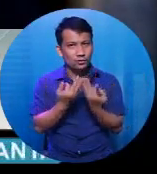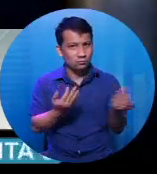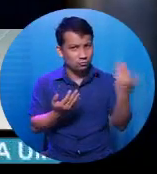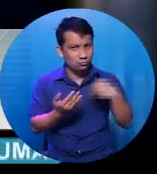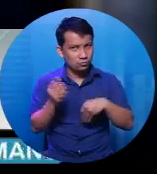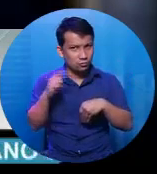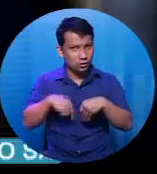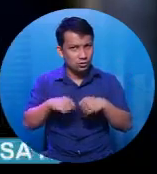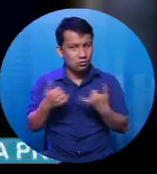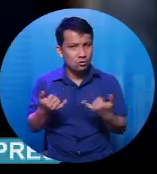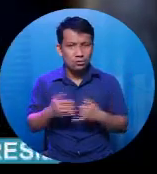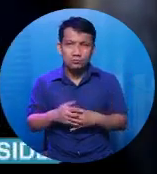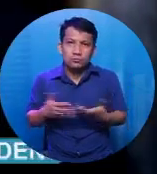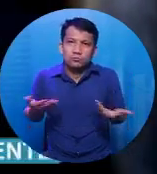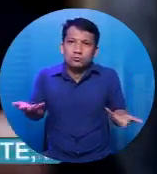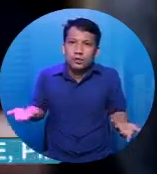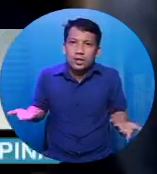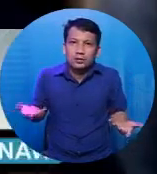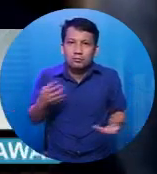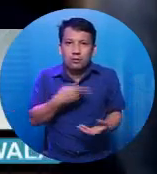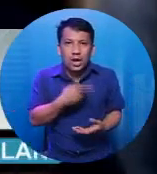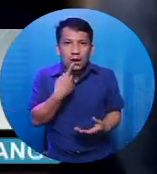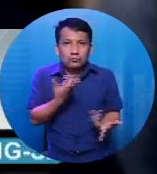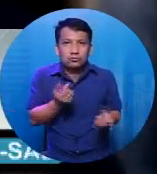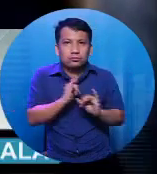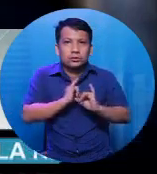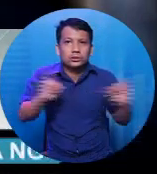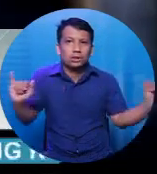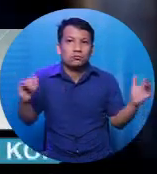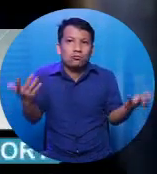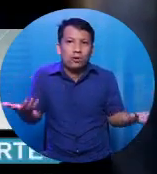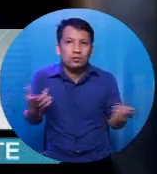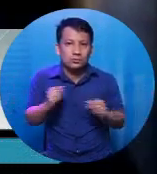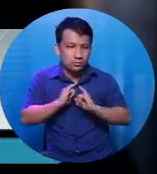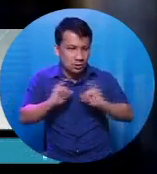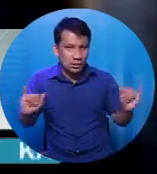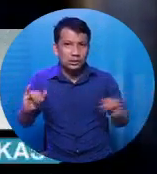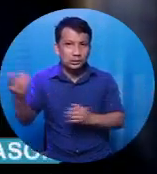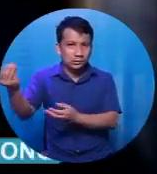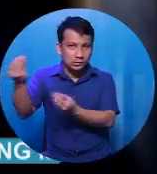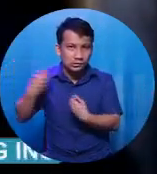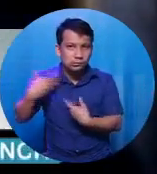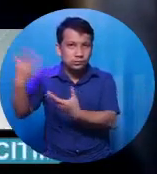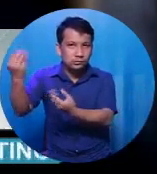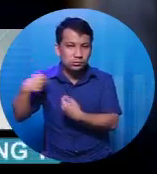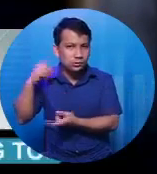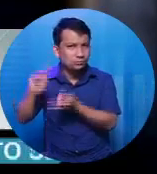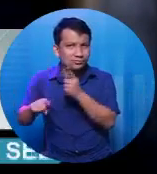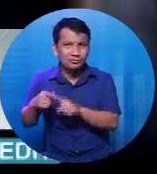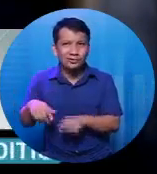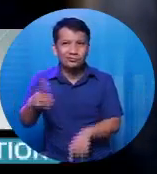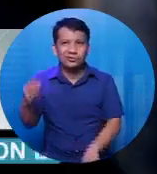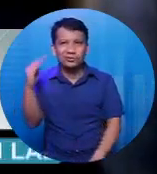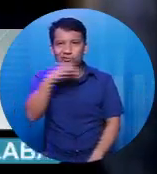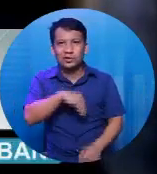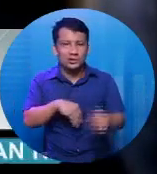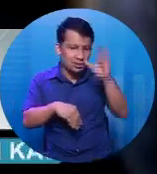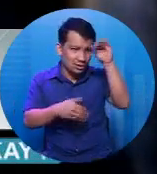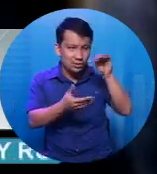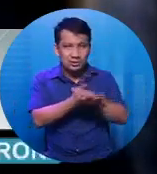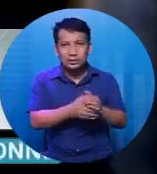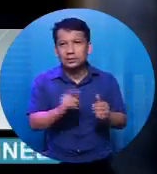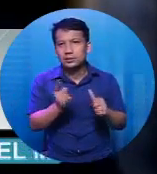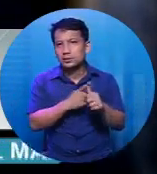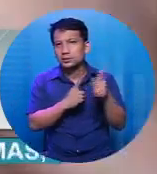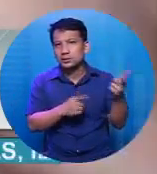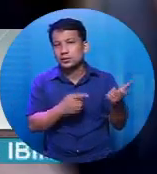sabi ko sa'yo, wala. Ganun pa din. Yung sinasabi sa akin ng mga kaibigan ko, huwag kang maniwala, ma'am. Alam mo, isa lang